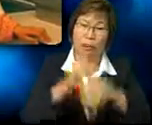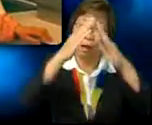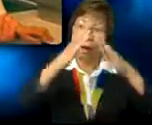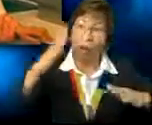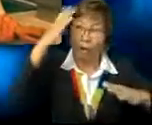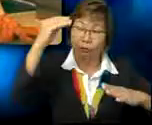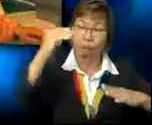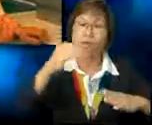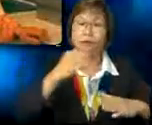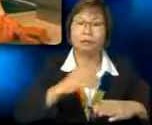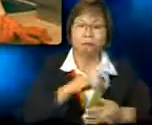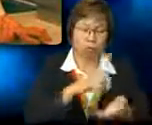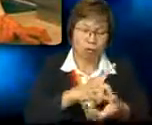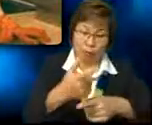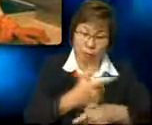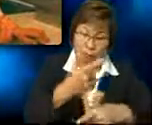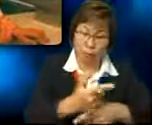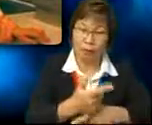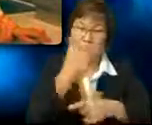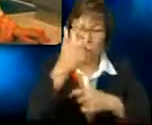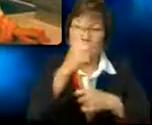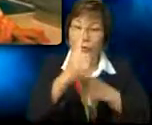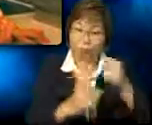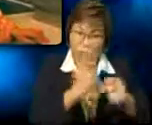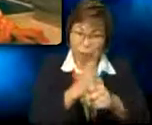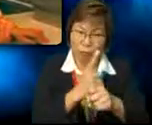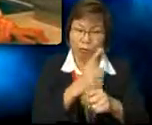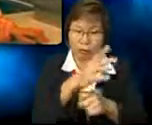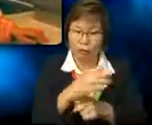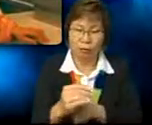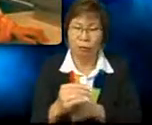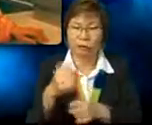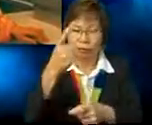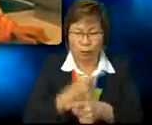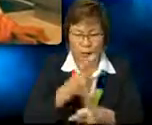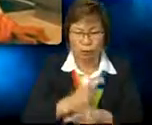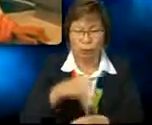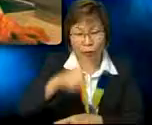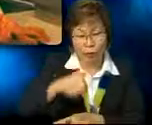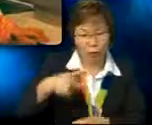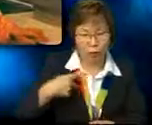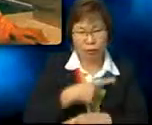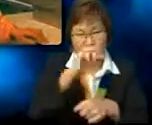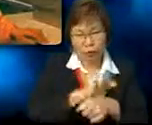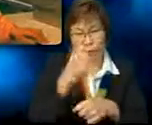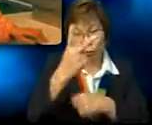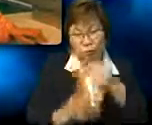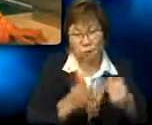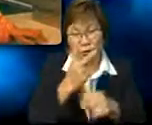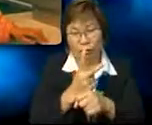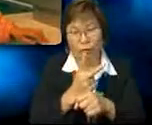houseman, iaitu doktor pelatih selama setahun, dan sepatutnya kita bekerja lagi 2